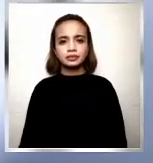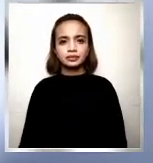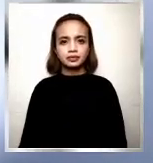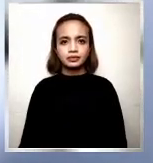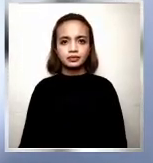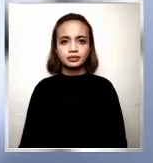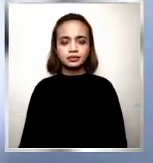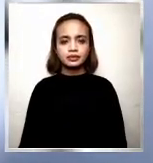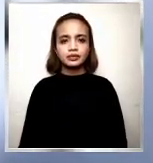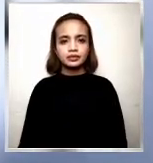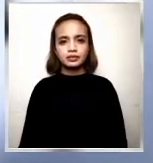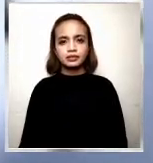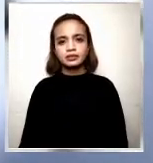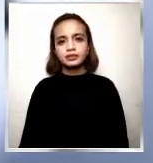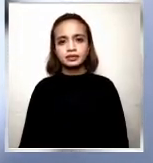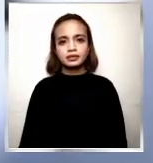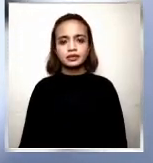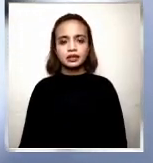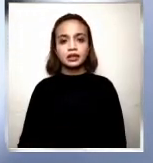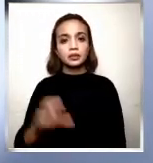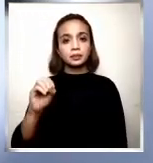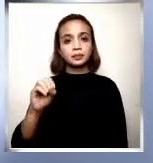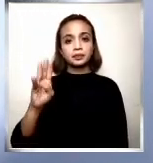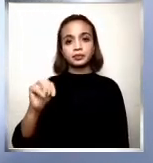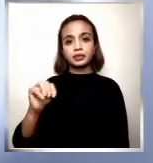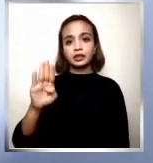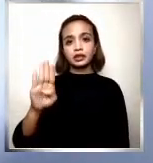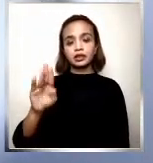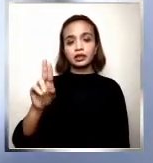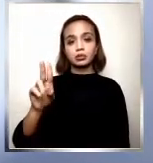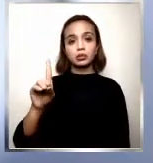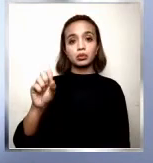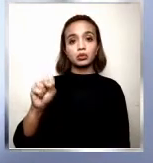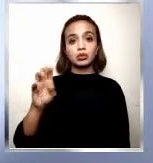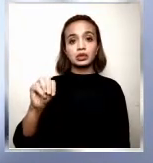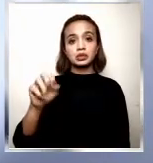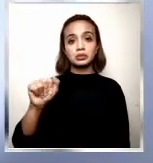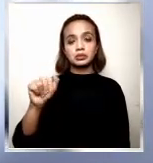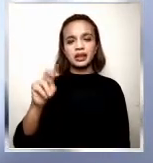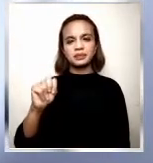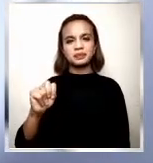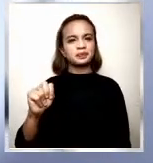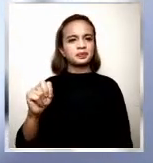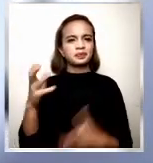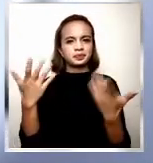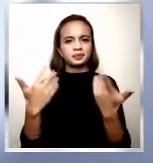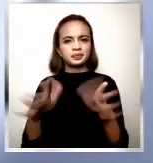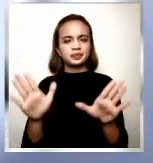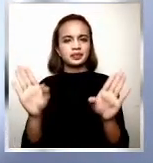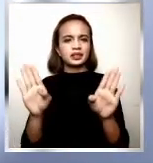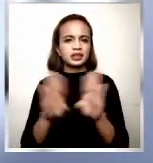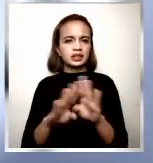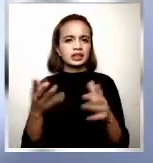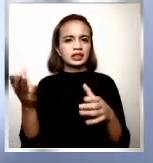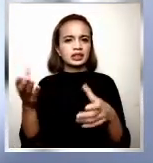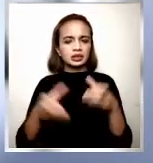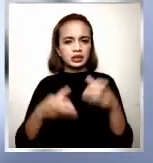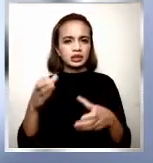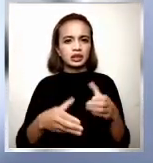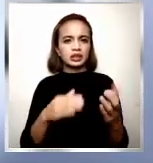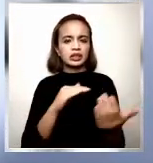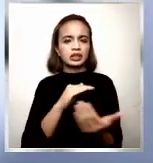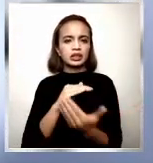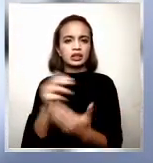Ibinasura na po ng Ombudsman ang reklamong katiwalian laban kina dating Transportation Undersecretary Cesar Chavez at Light Rail